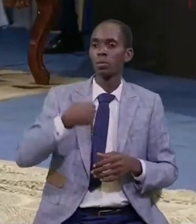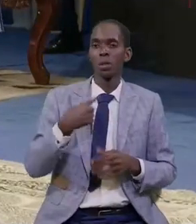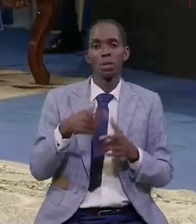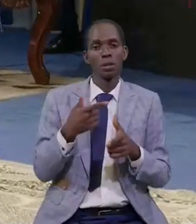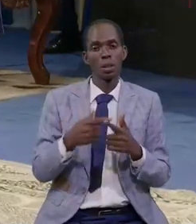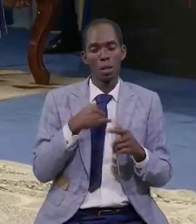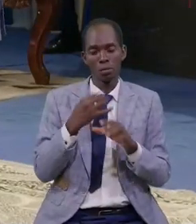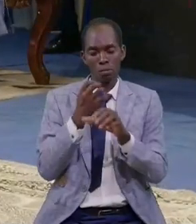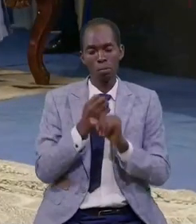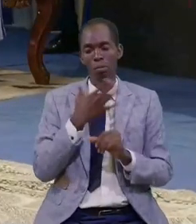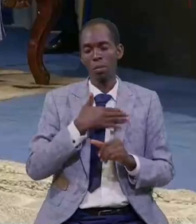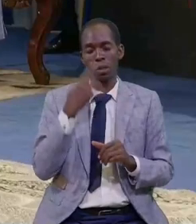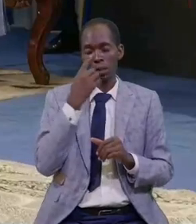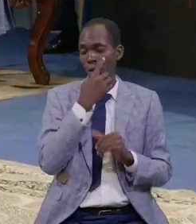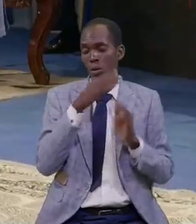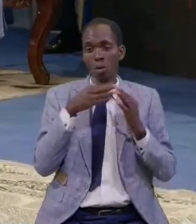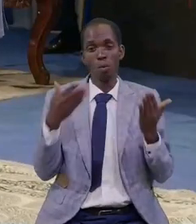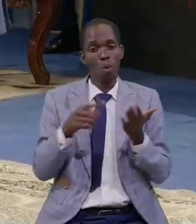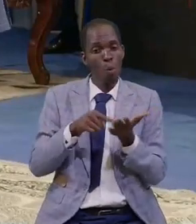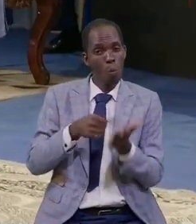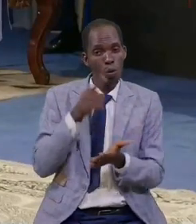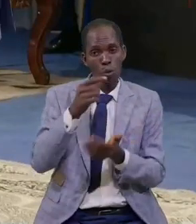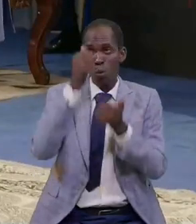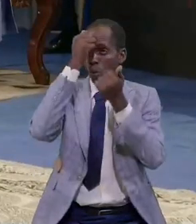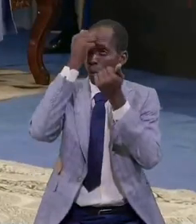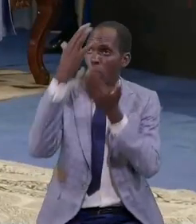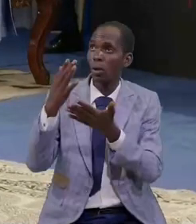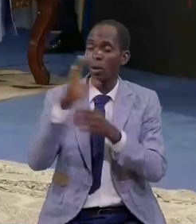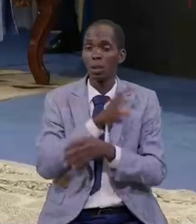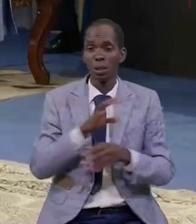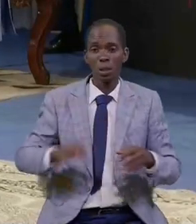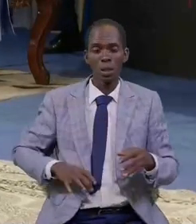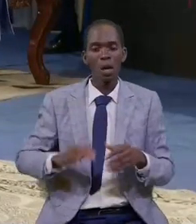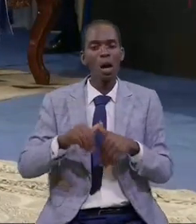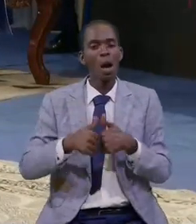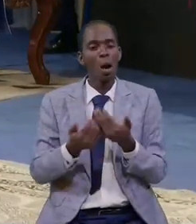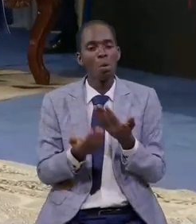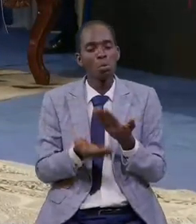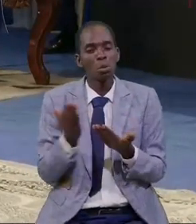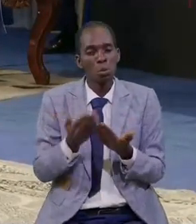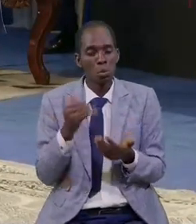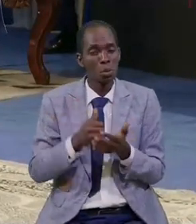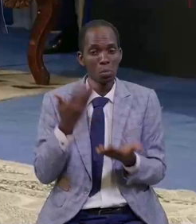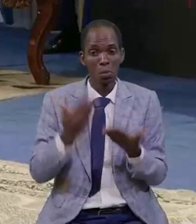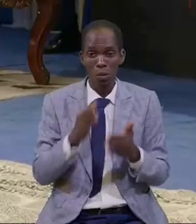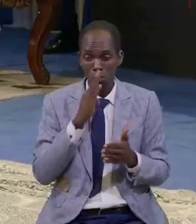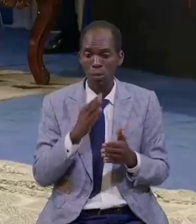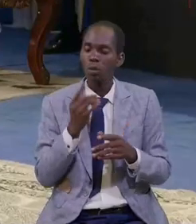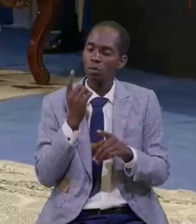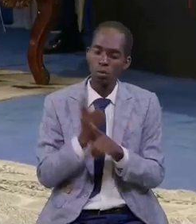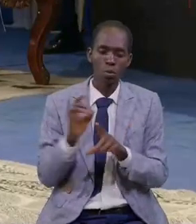la vue une fois que tu fais ce qu'il te dit de faire ce soir aussi simple que cela peut être lève-toi tu vas te